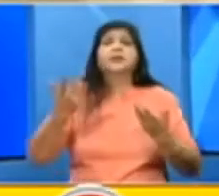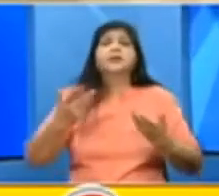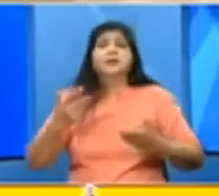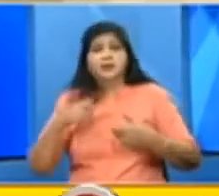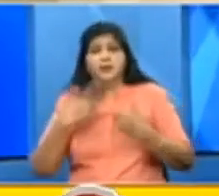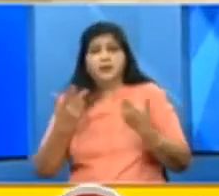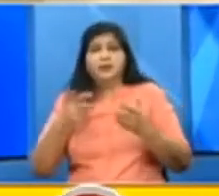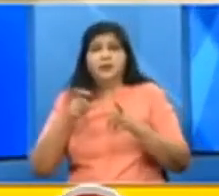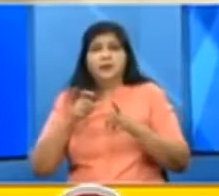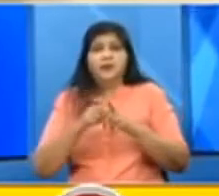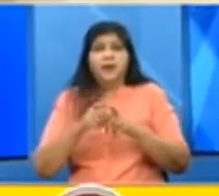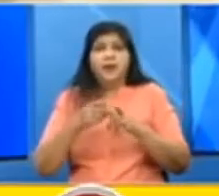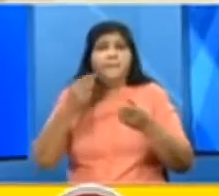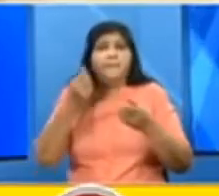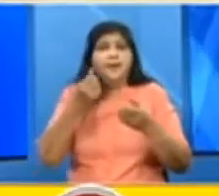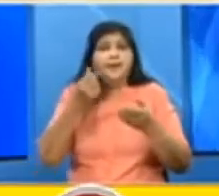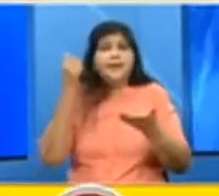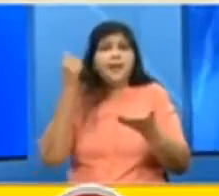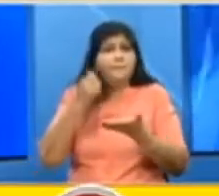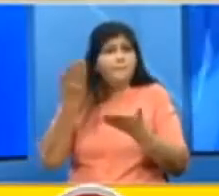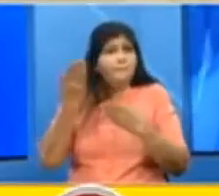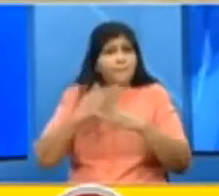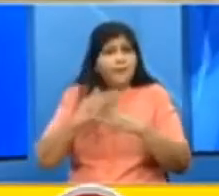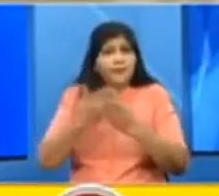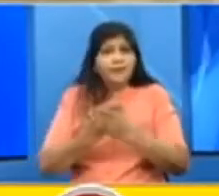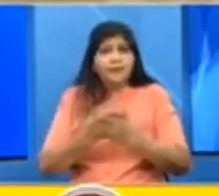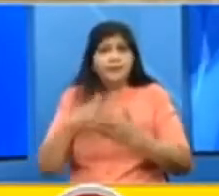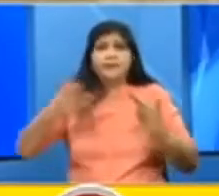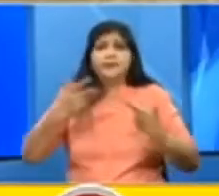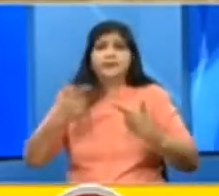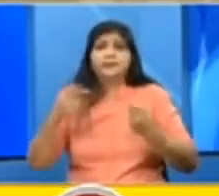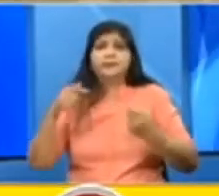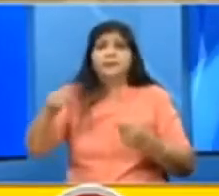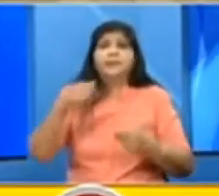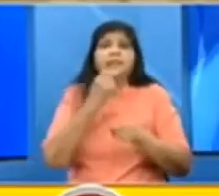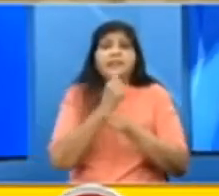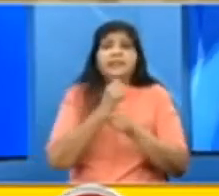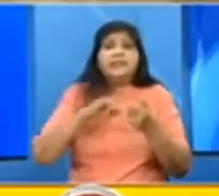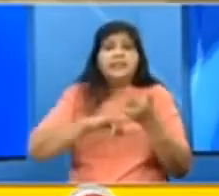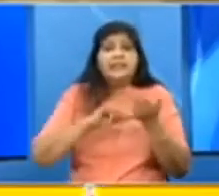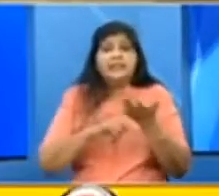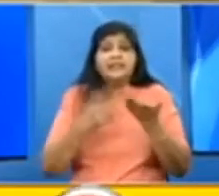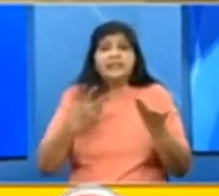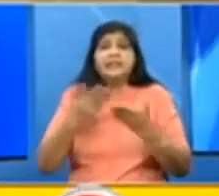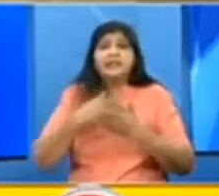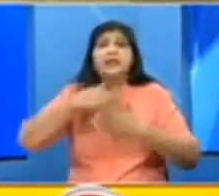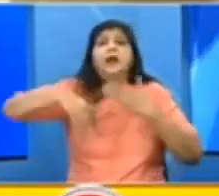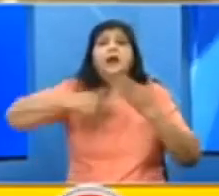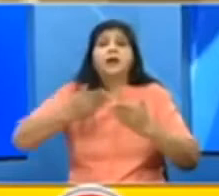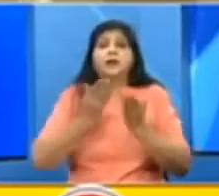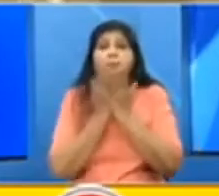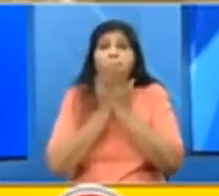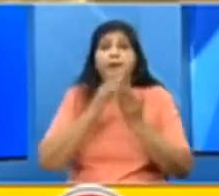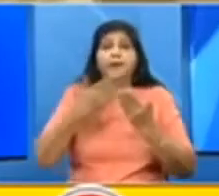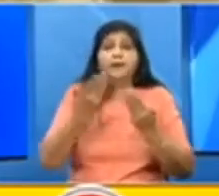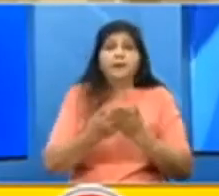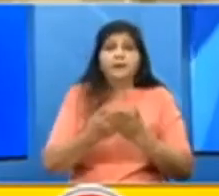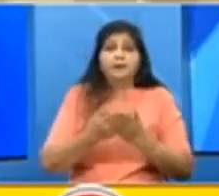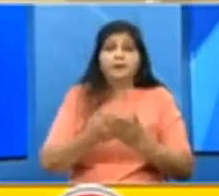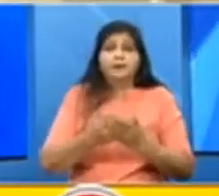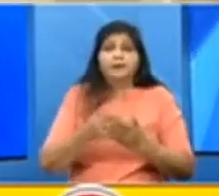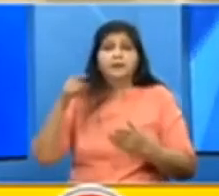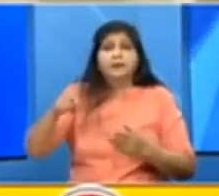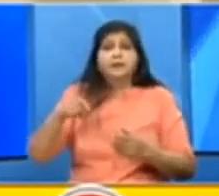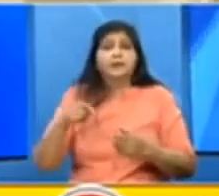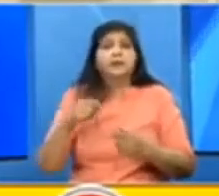और हमारा नोटबंदी, सब चीज। अरे वाह। कॉलेज की पढ़ाई करने के लिए आगे का क्या प्लान बना रहे हैं? सर मेरा जी मेंस